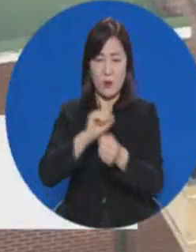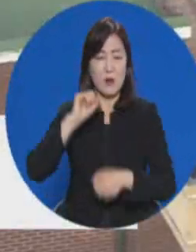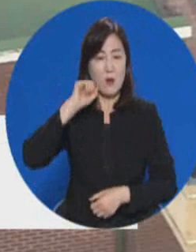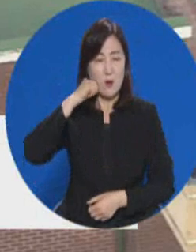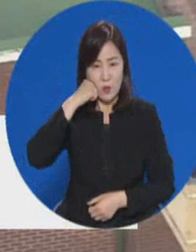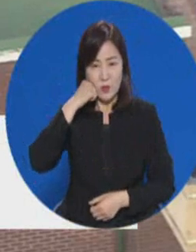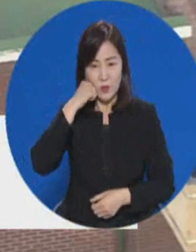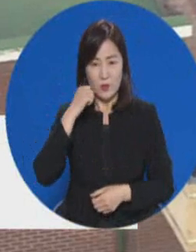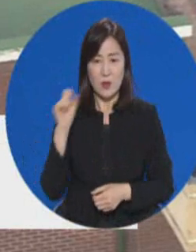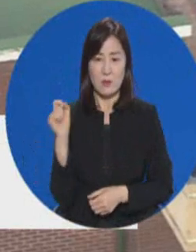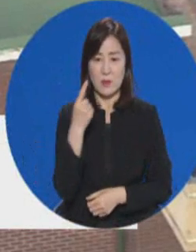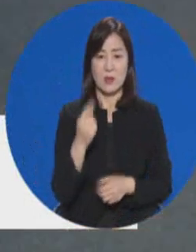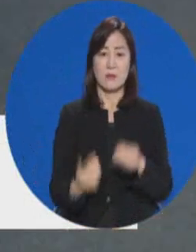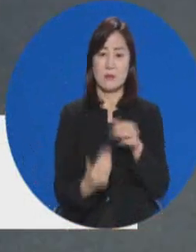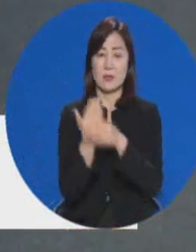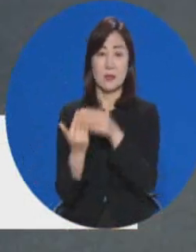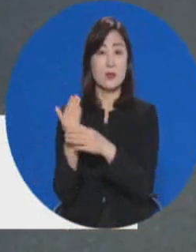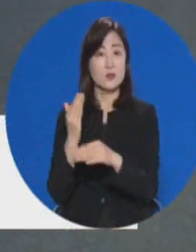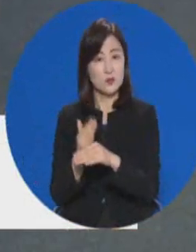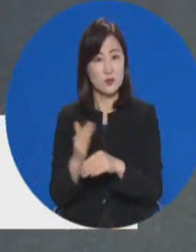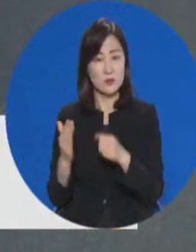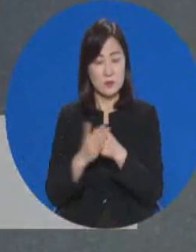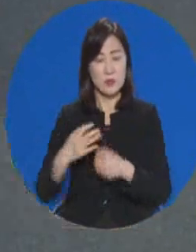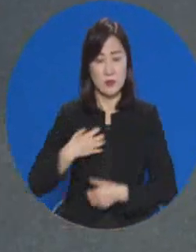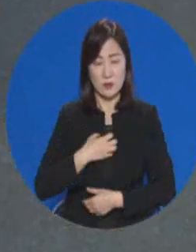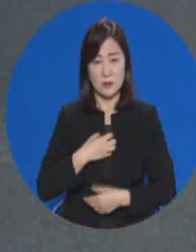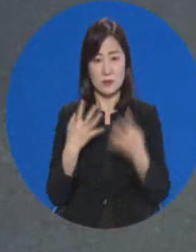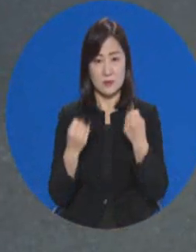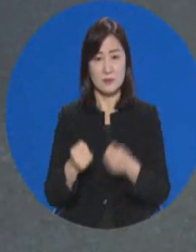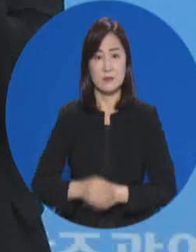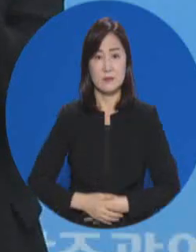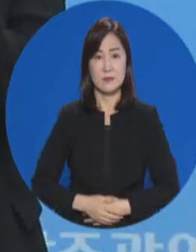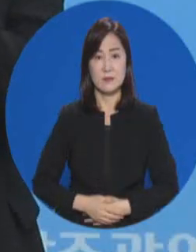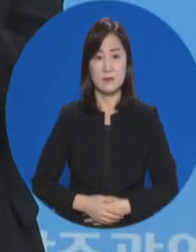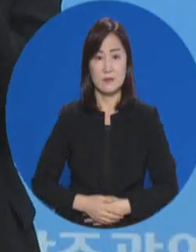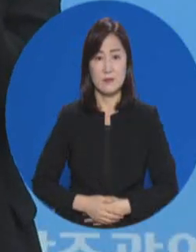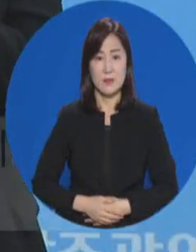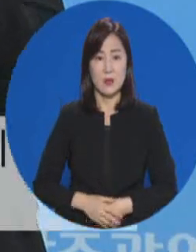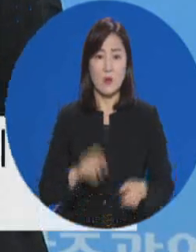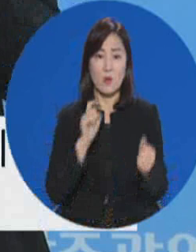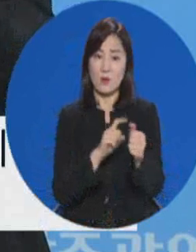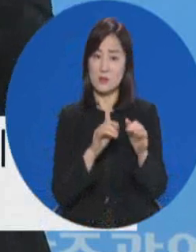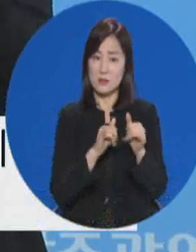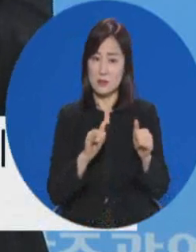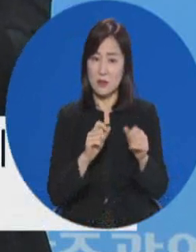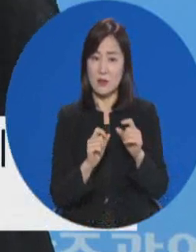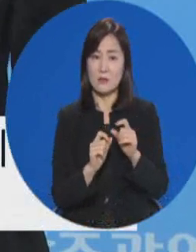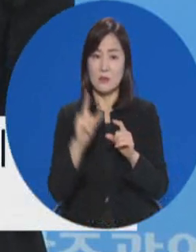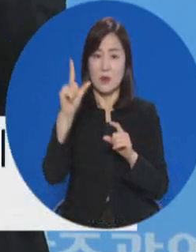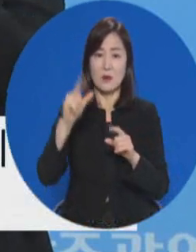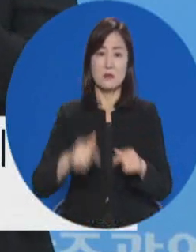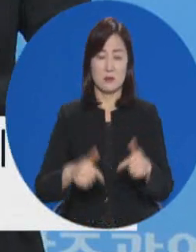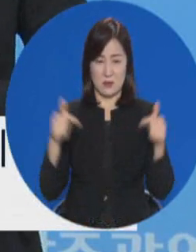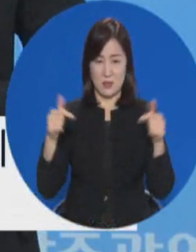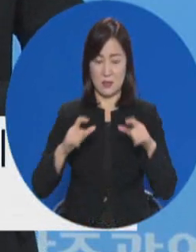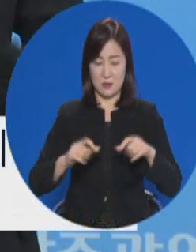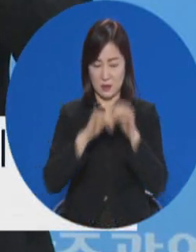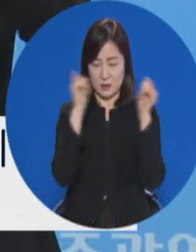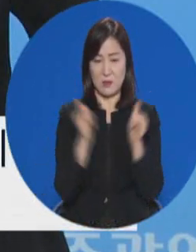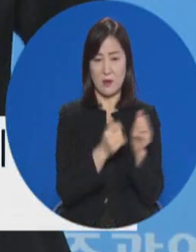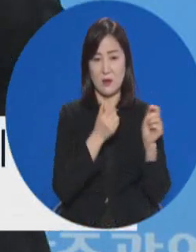확진자가 최근 잇따라 발생하고 있다는 점을 우려하고 있습니다. 이런 확진자들이 많이 늘어난다는 것은